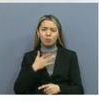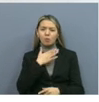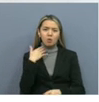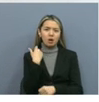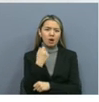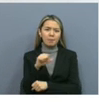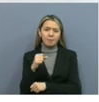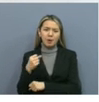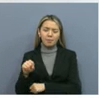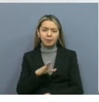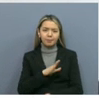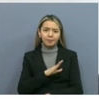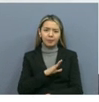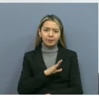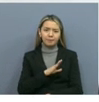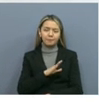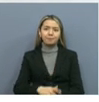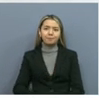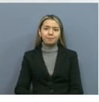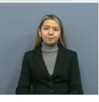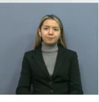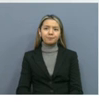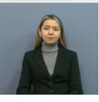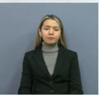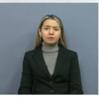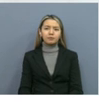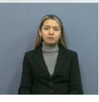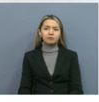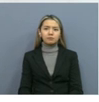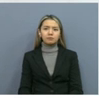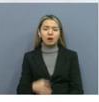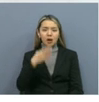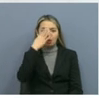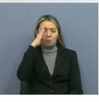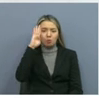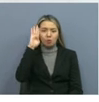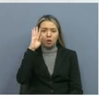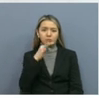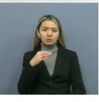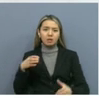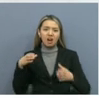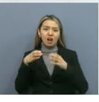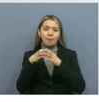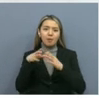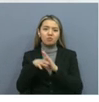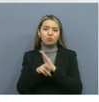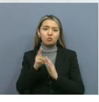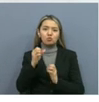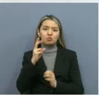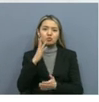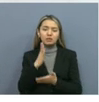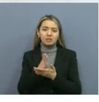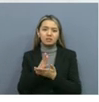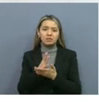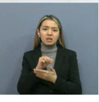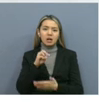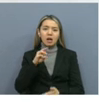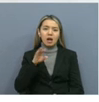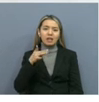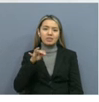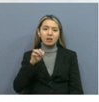Одан кейінгі мынау қазіргі мынау Ақмола құрама командасында Темірбеков Әділбек деген баламыз бар, спорт шебері. Ол